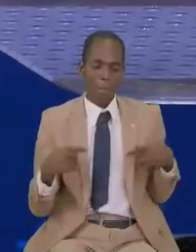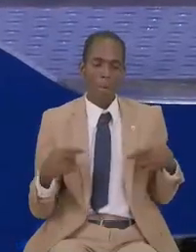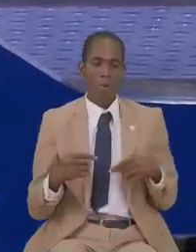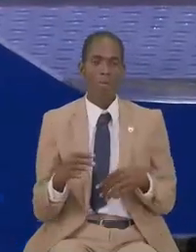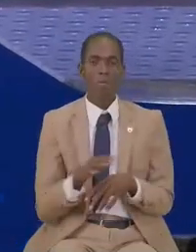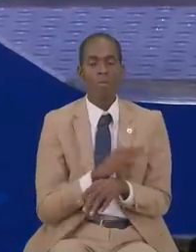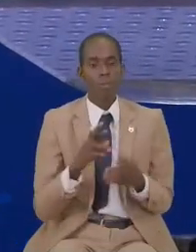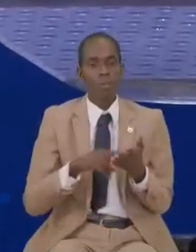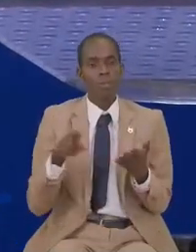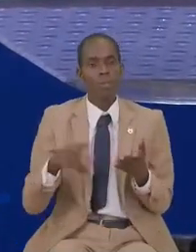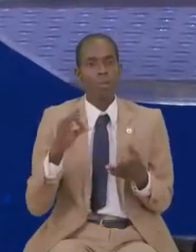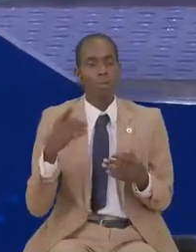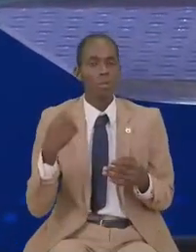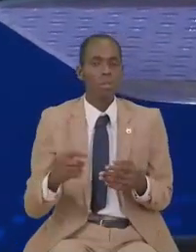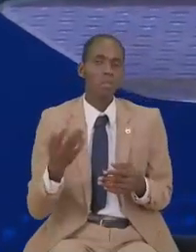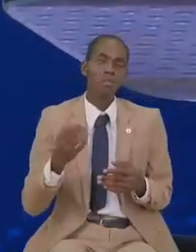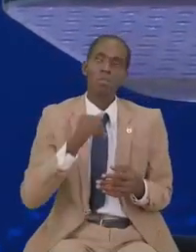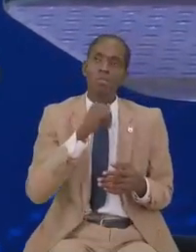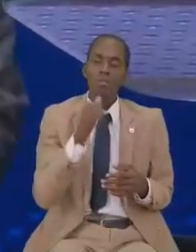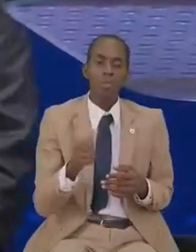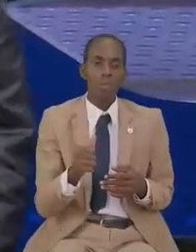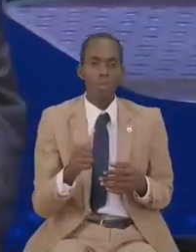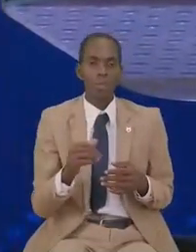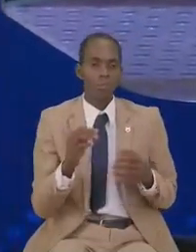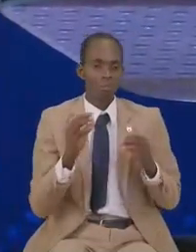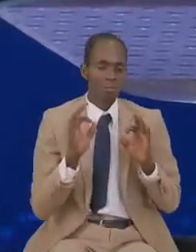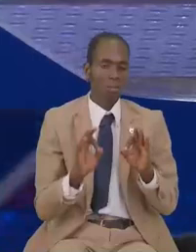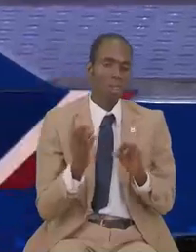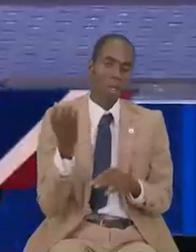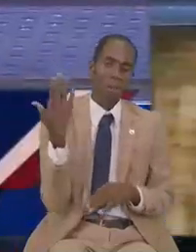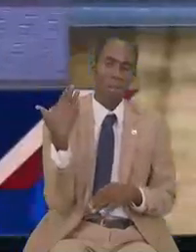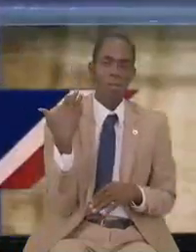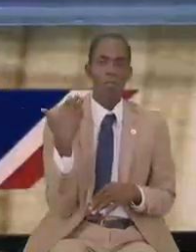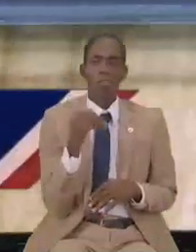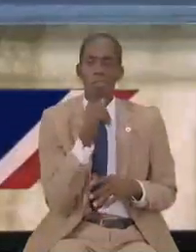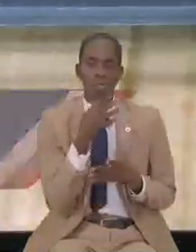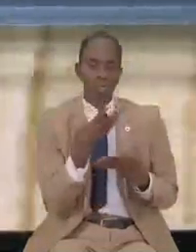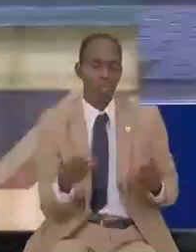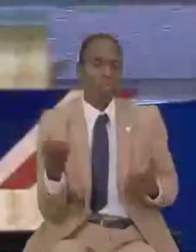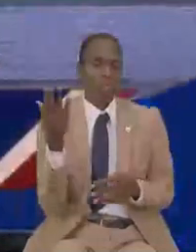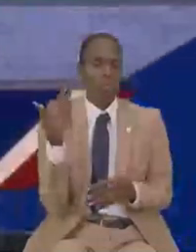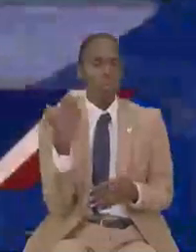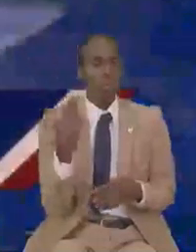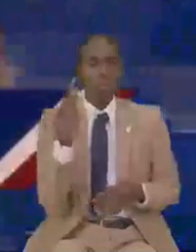une conséquence pénible d'un passé non fixé, non réglé. Et voyons,